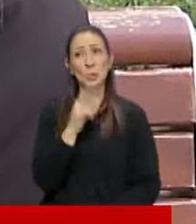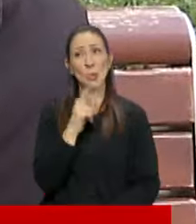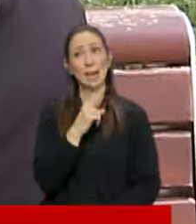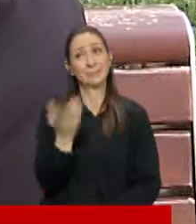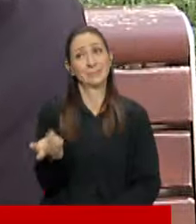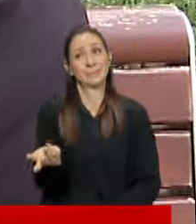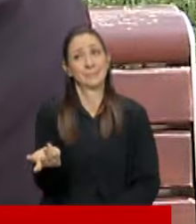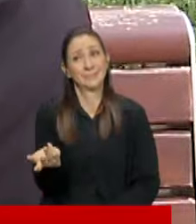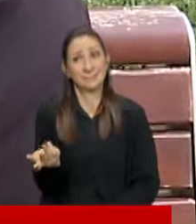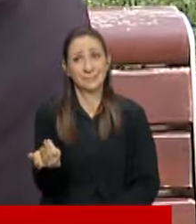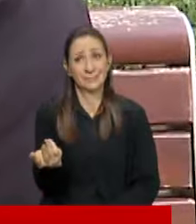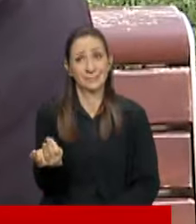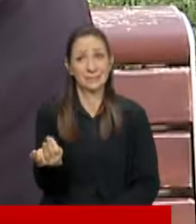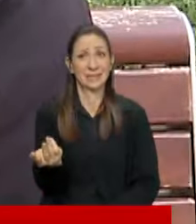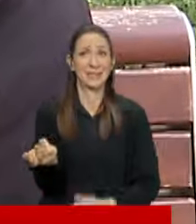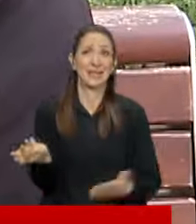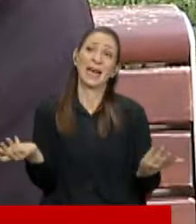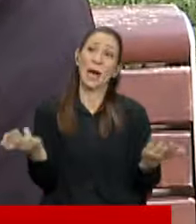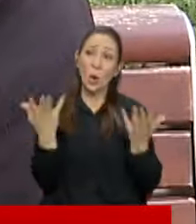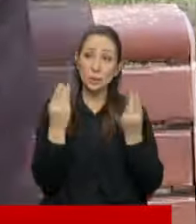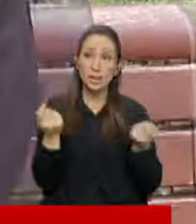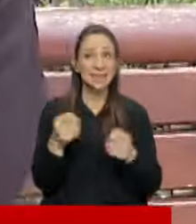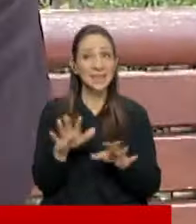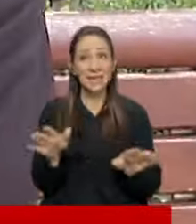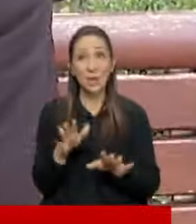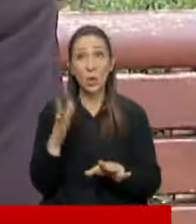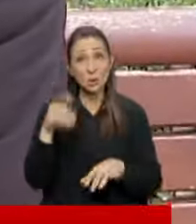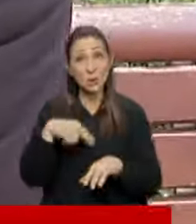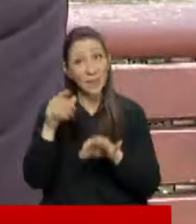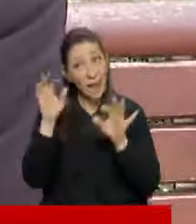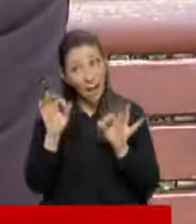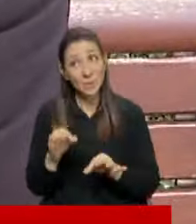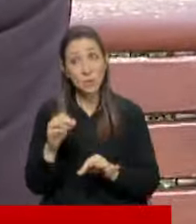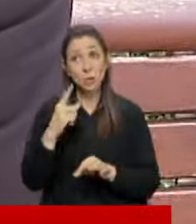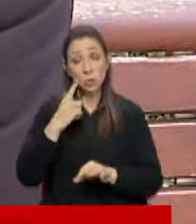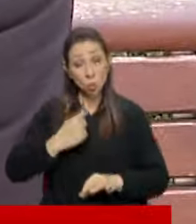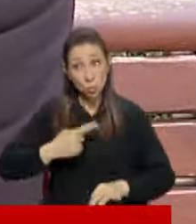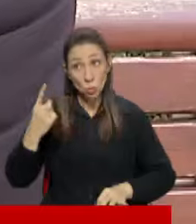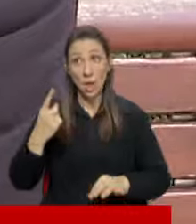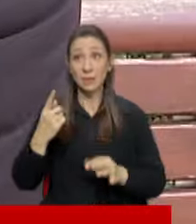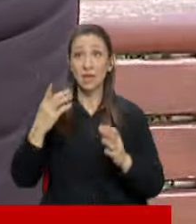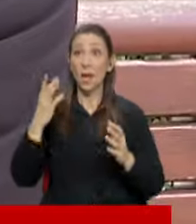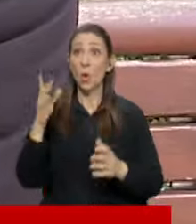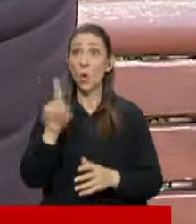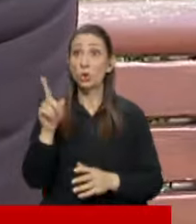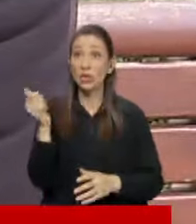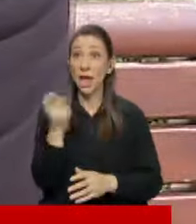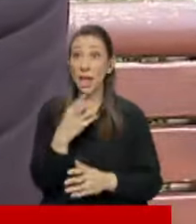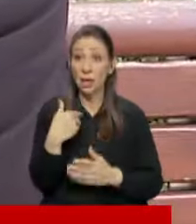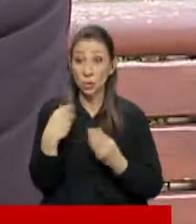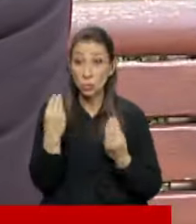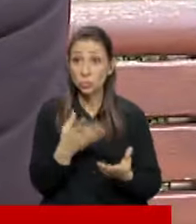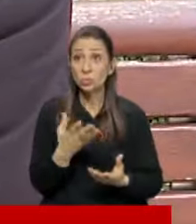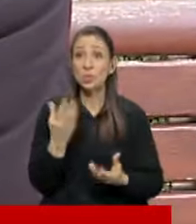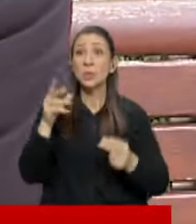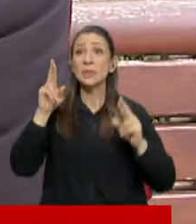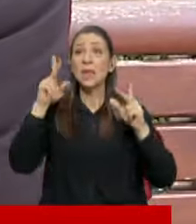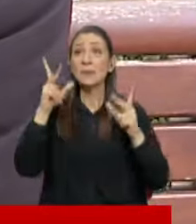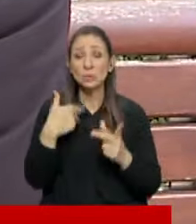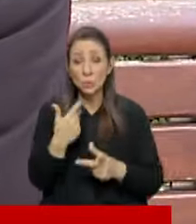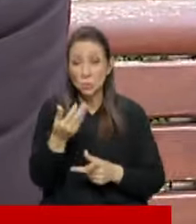var. Ya olacak iş değil ya. O zamanlar hep cumhuriyet götürmüşüm. En az 10 tane götürmüşüm. Çok